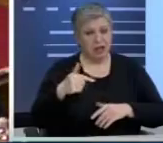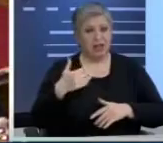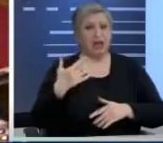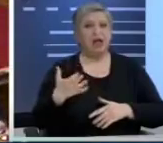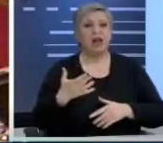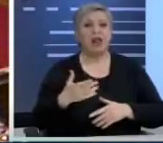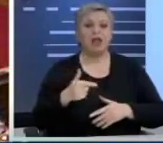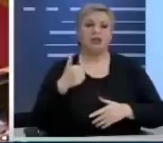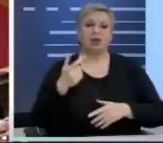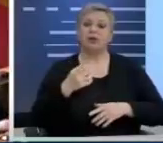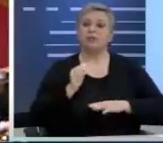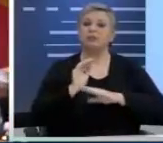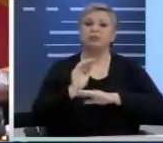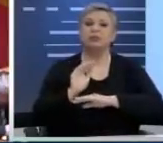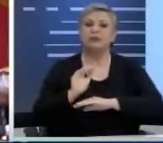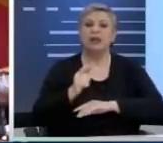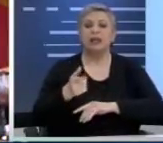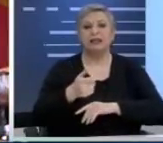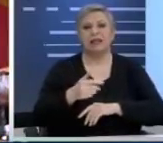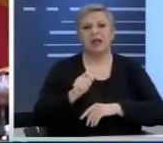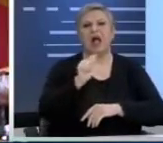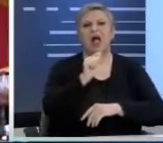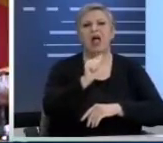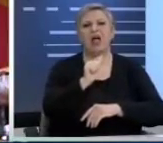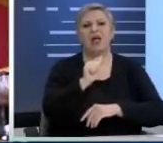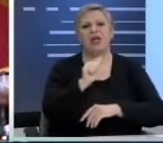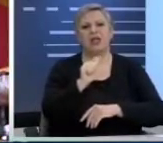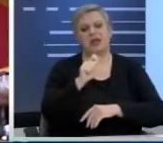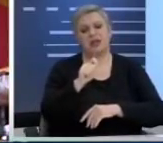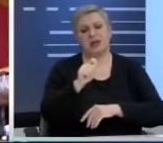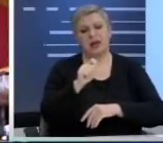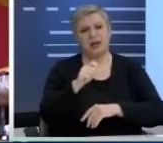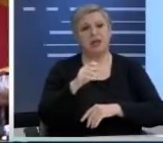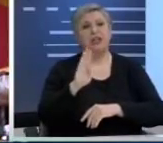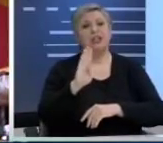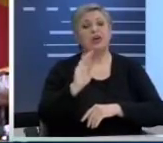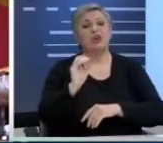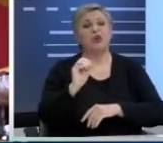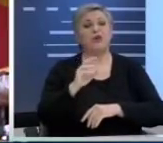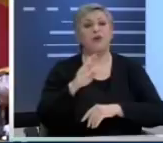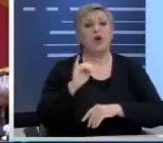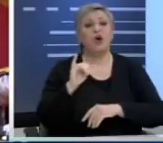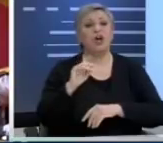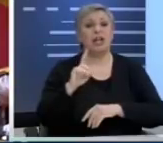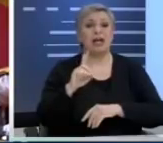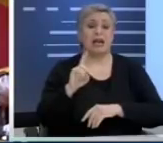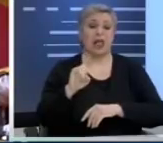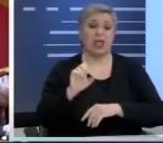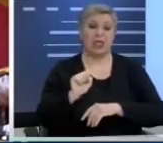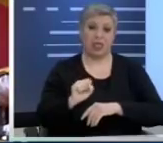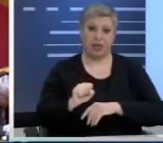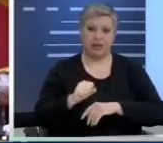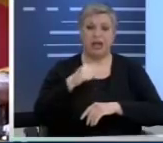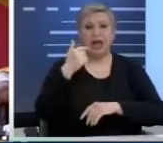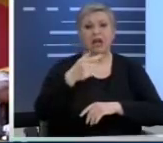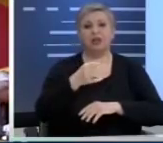δεν είναι το τι μπορείς να κερδίσεις. Θα ζητήσει επιπροσωπικό, κύριε Βορύδη, διότι ήταν με τον Γκάντι. Δεν νομίζω. Τώρα